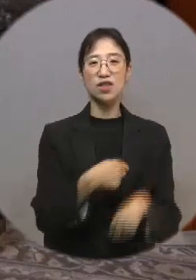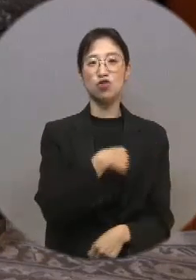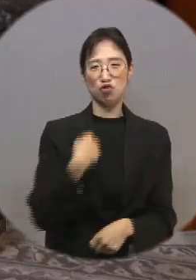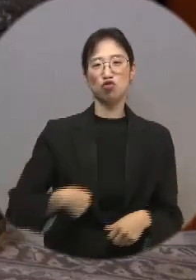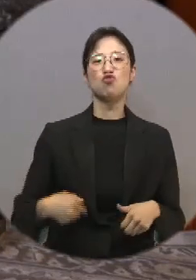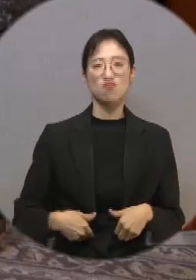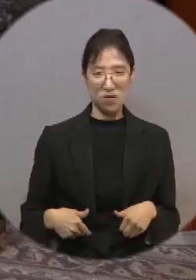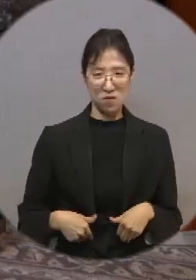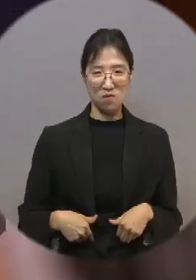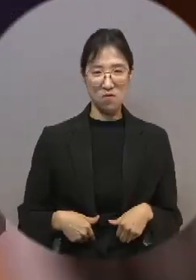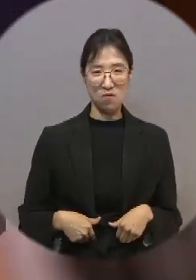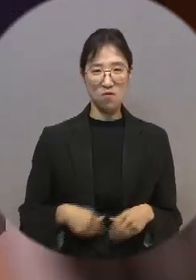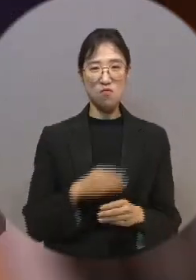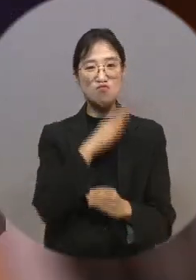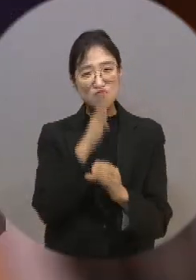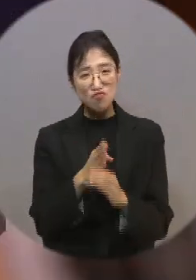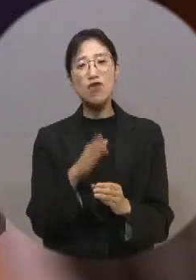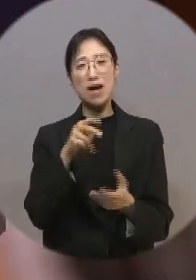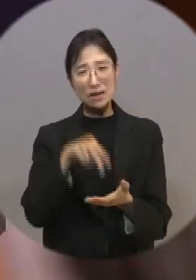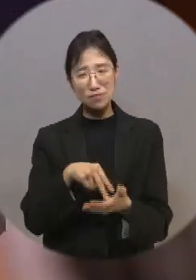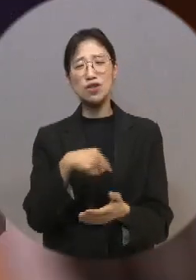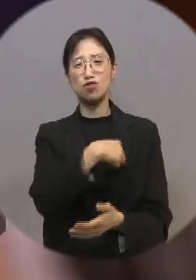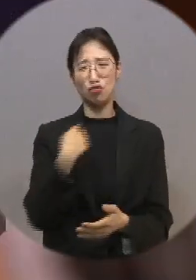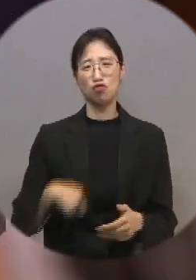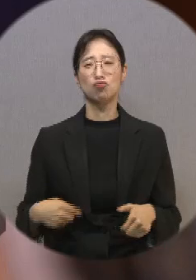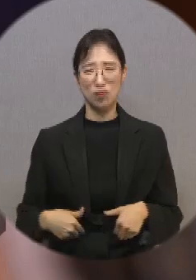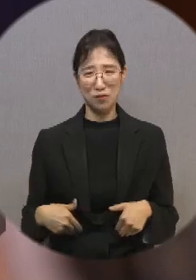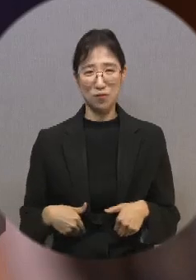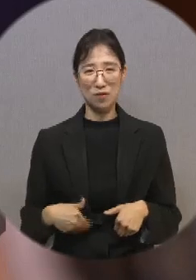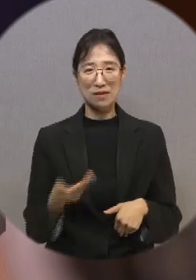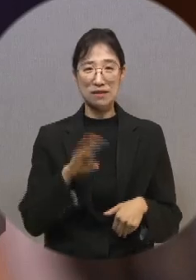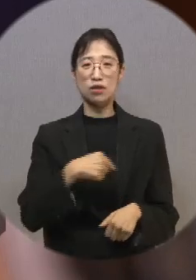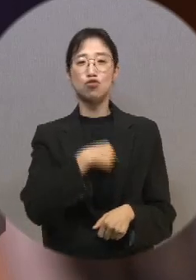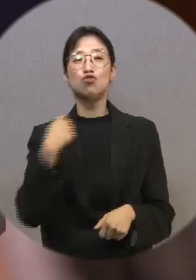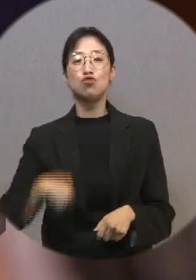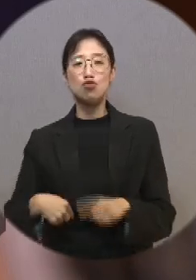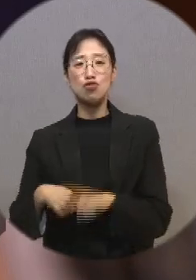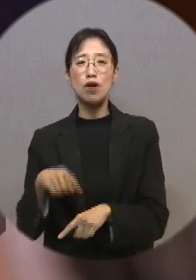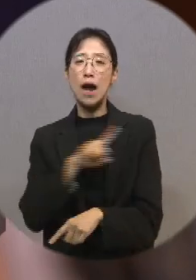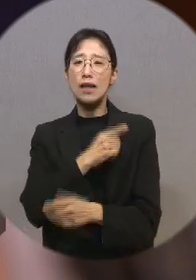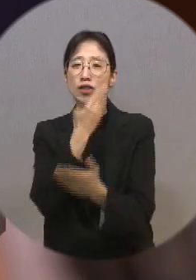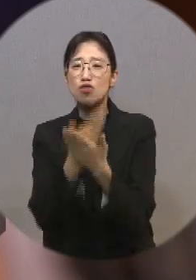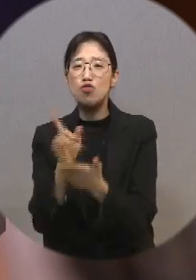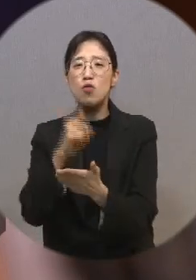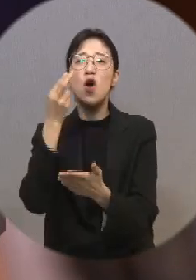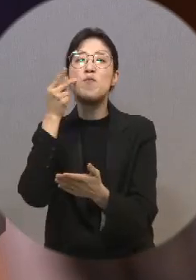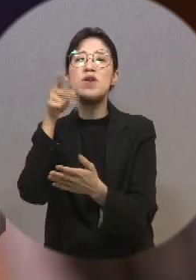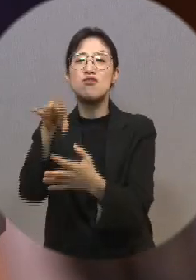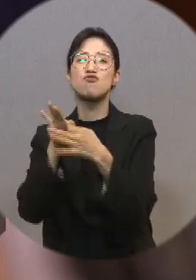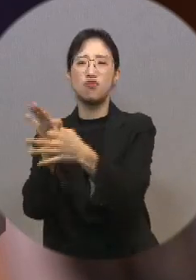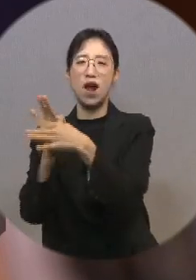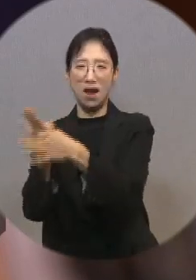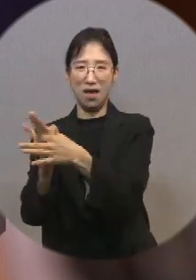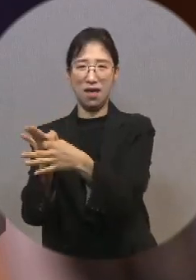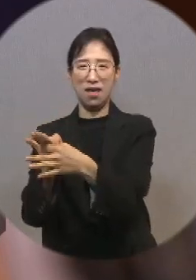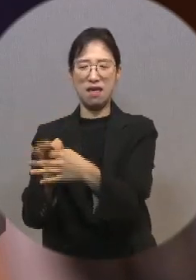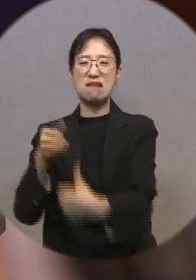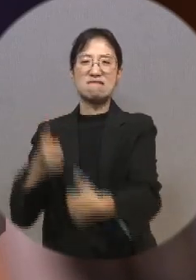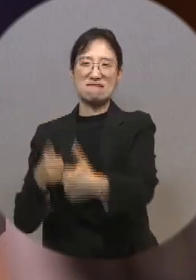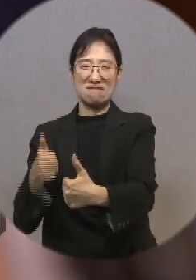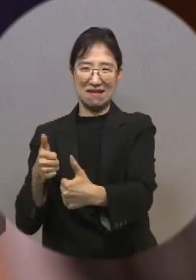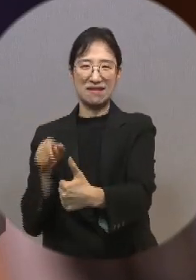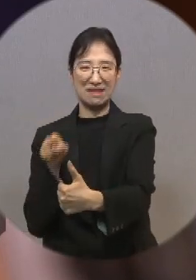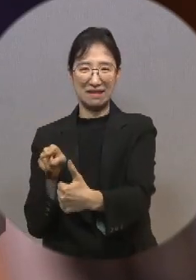필요하고 중국이 절실하고 북한 입장에서 중국이 절실한데, 중국은 가장 중요한 게 미국과의 관계, 미국과의